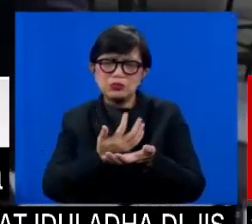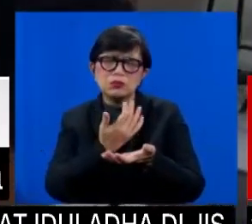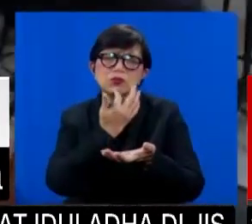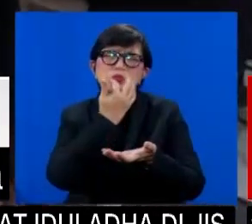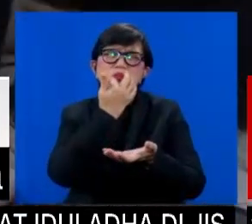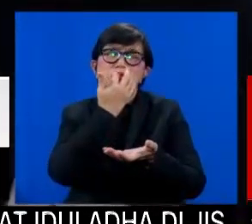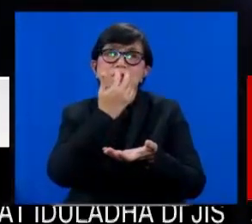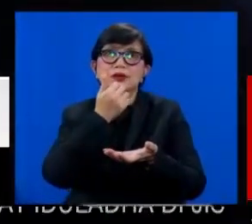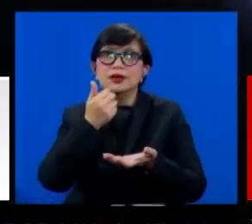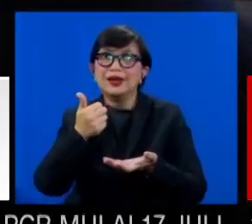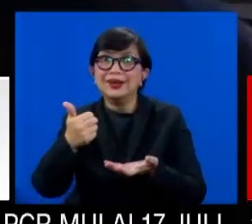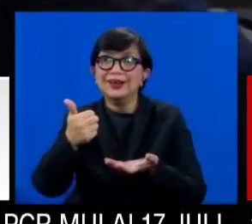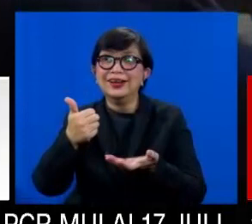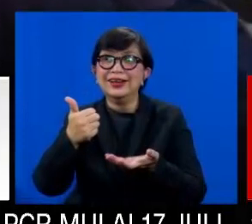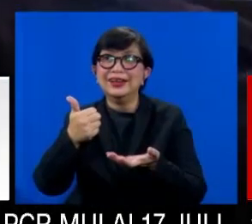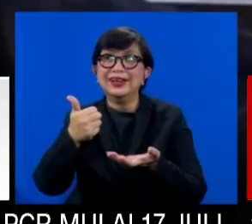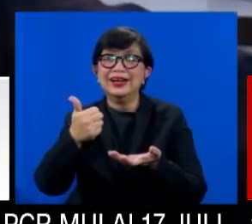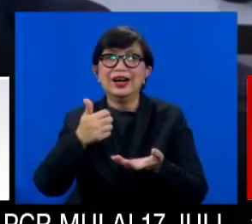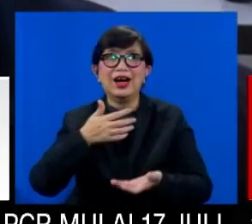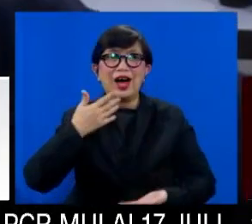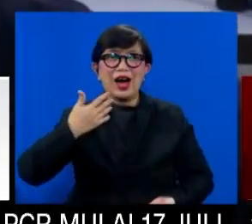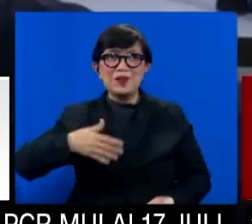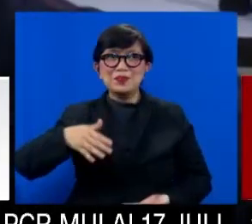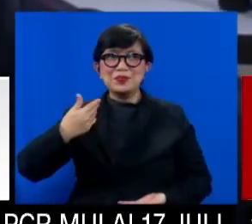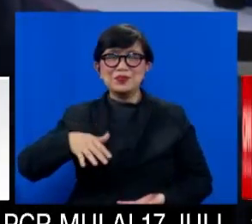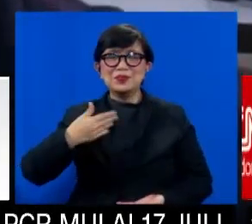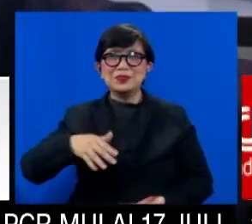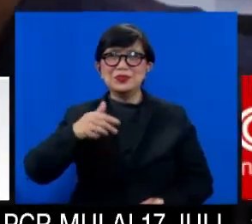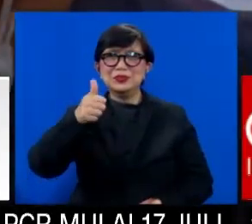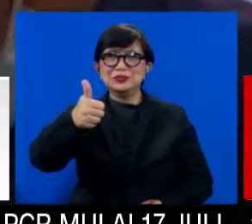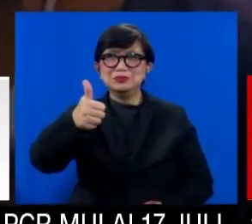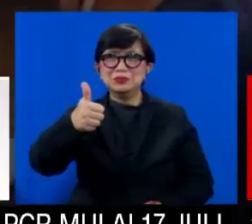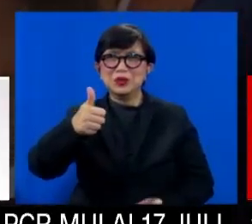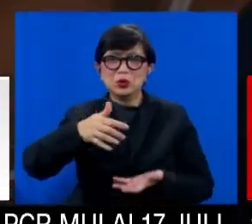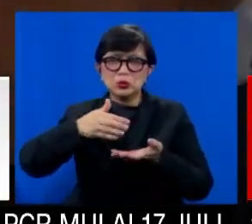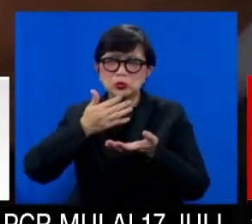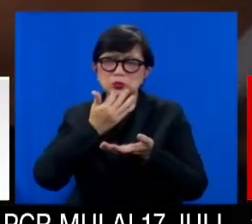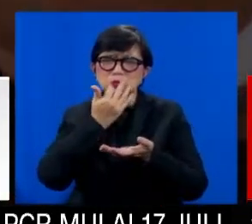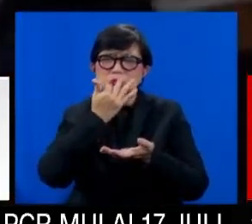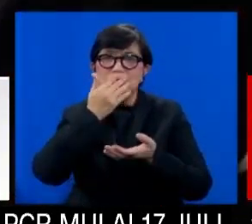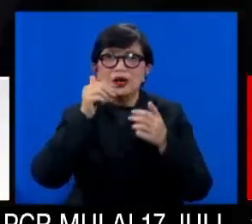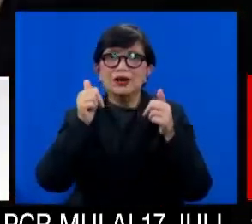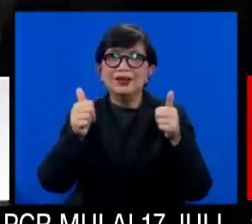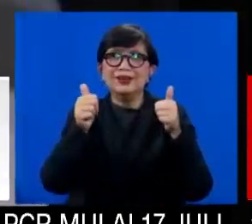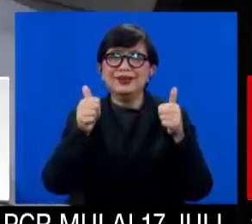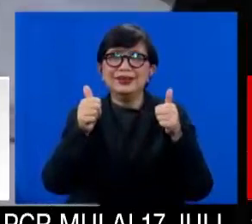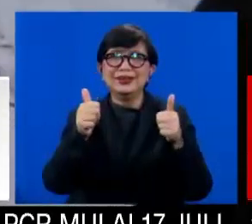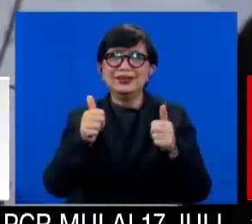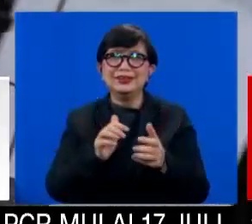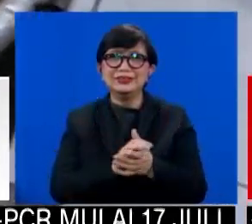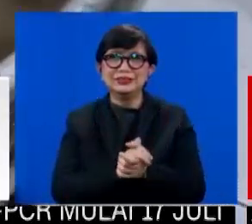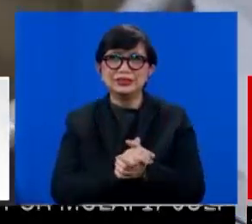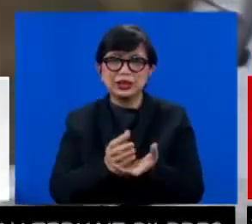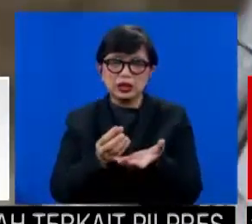Wah, ya ampun, ya ampun, beneran. Nih, baunya itu benar-benar